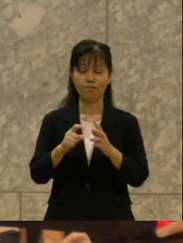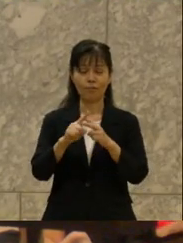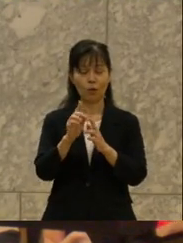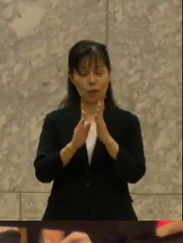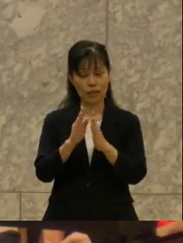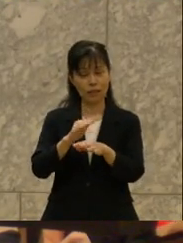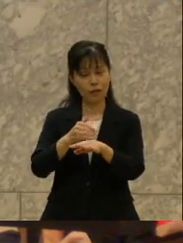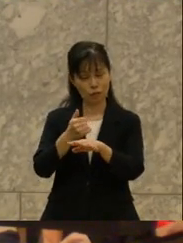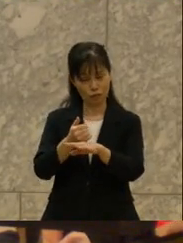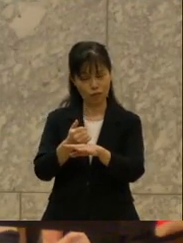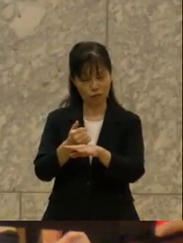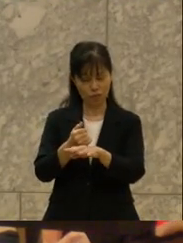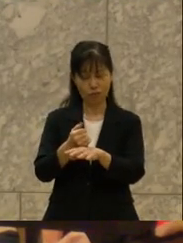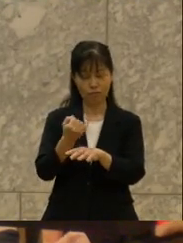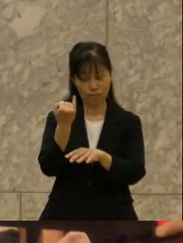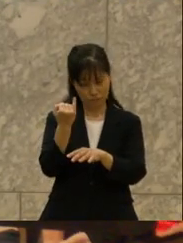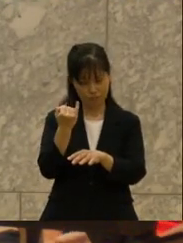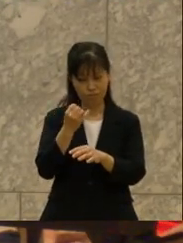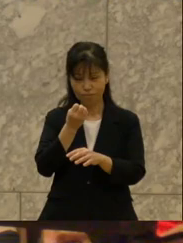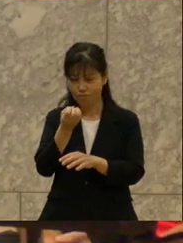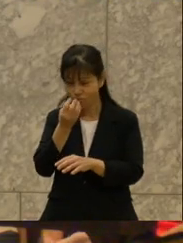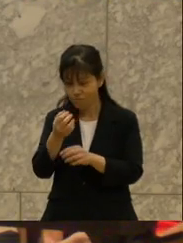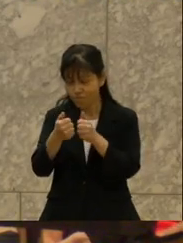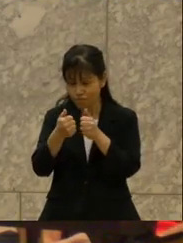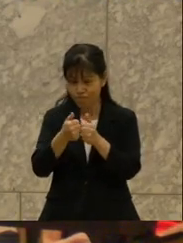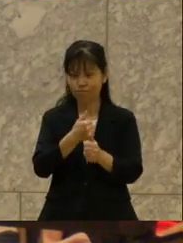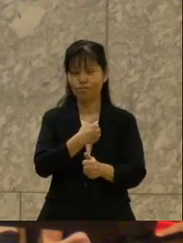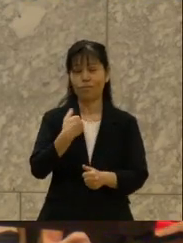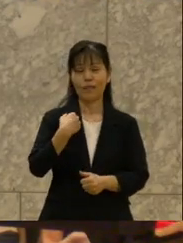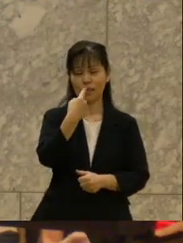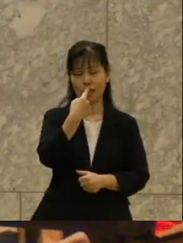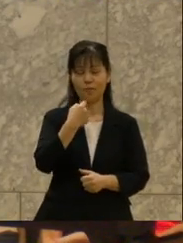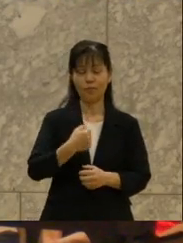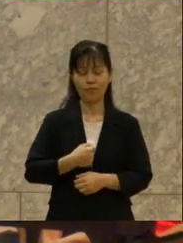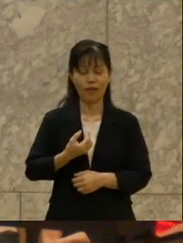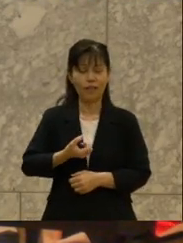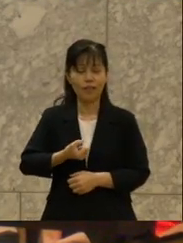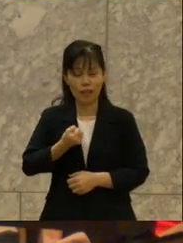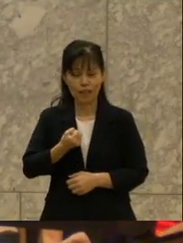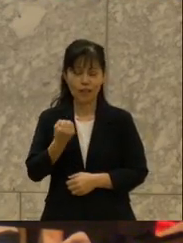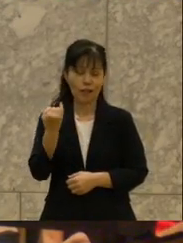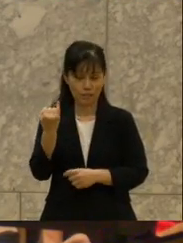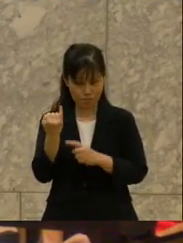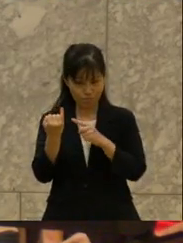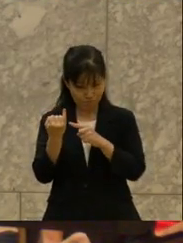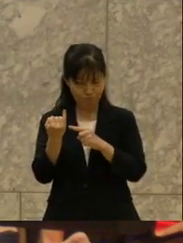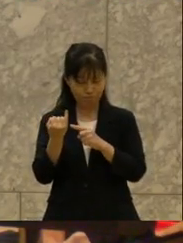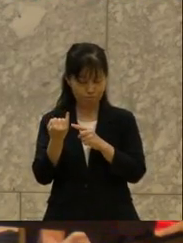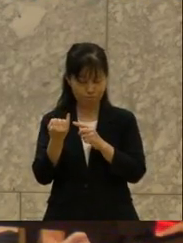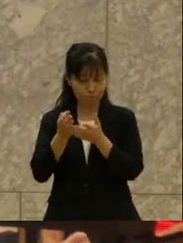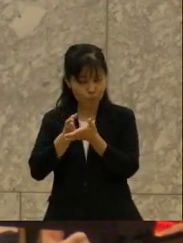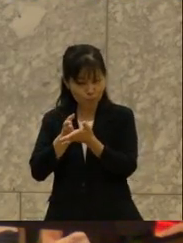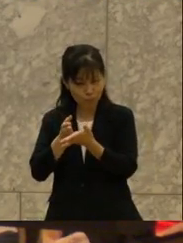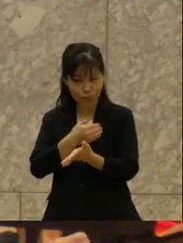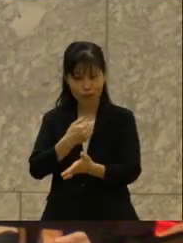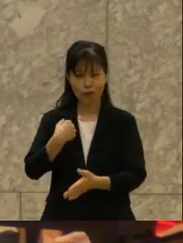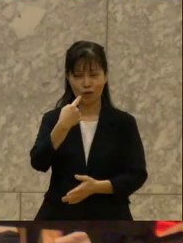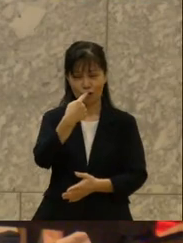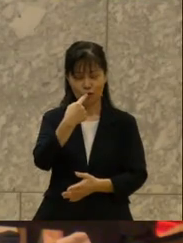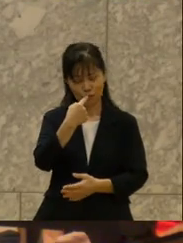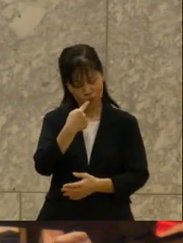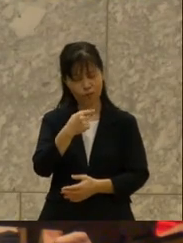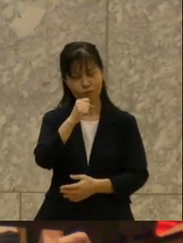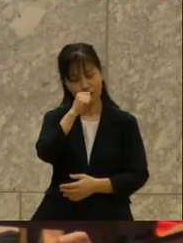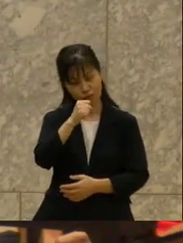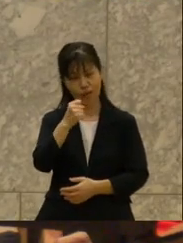すごく恵まれていると言いますかすごく信頼して百合子さんにいろいろお話できるのはすごく